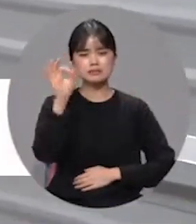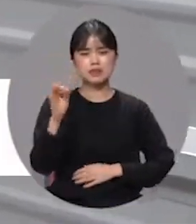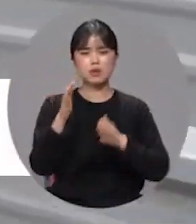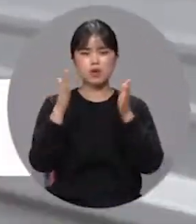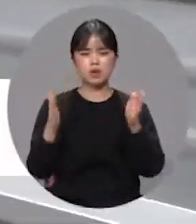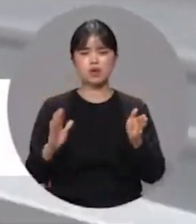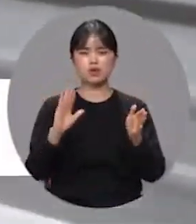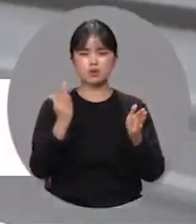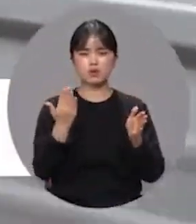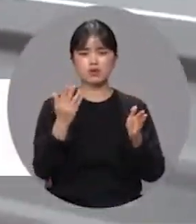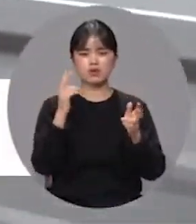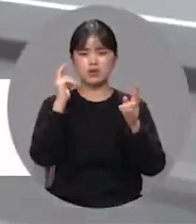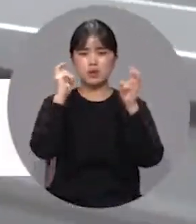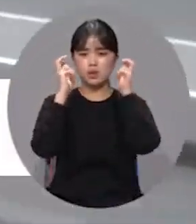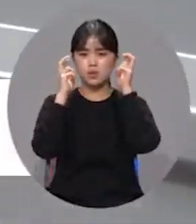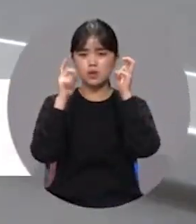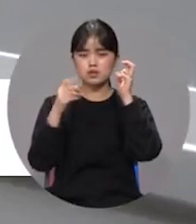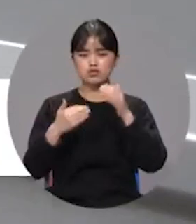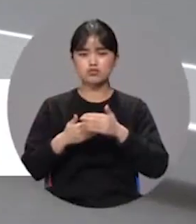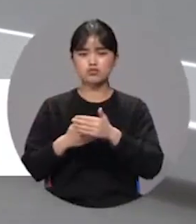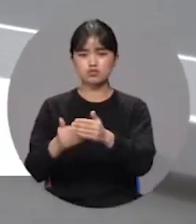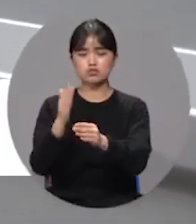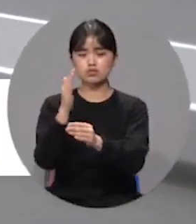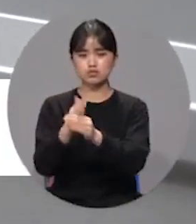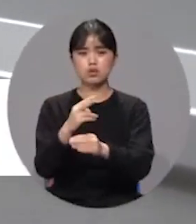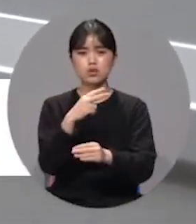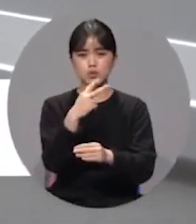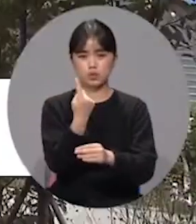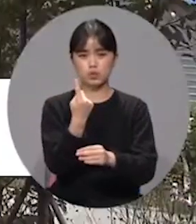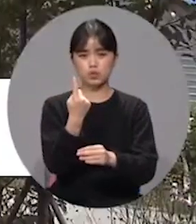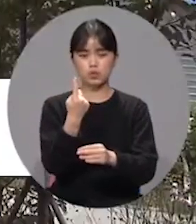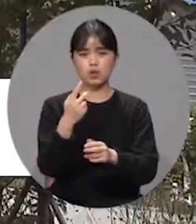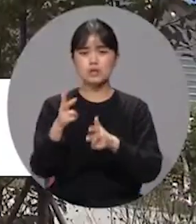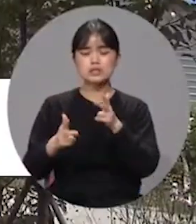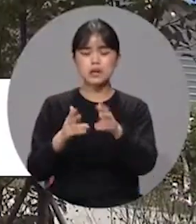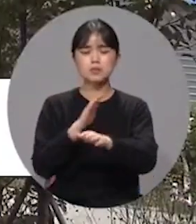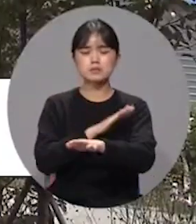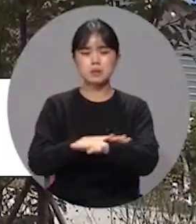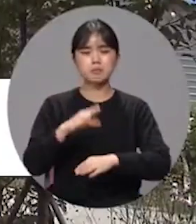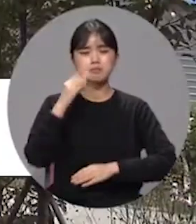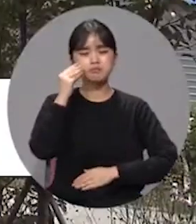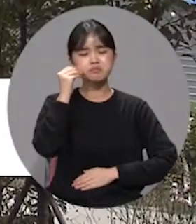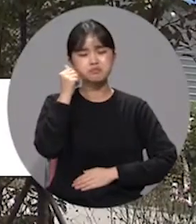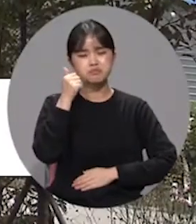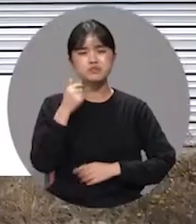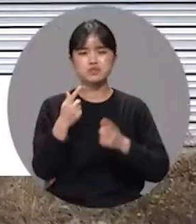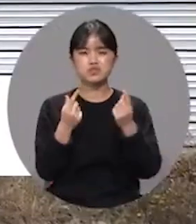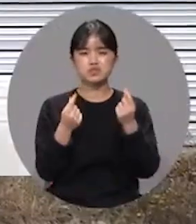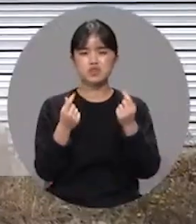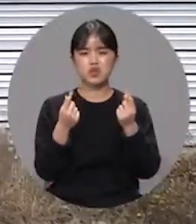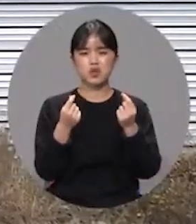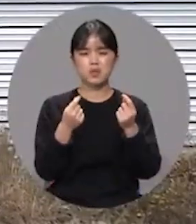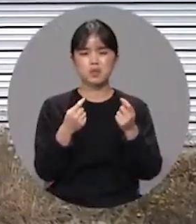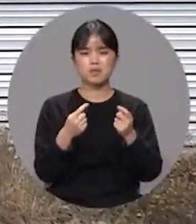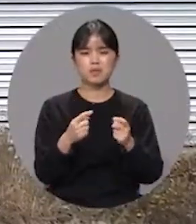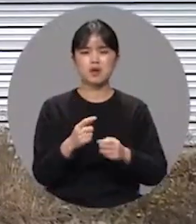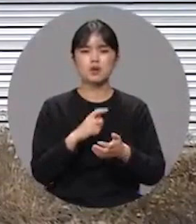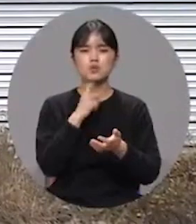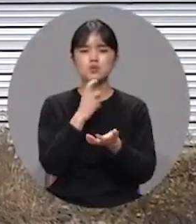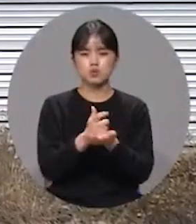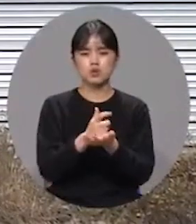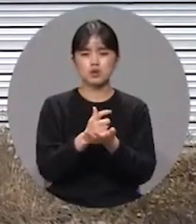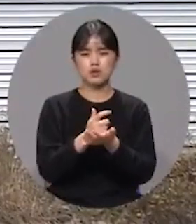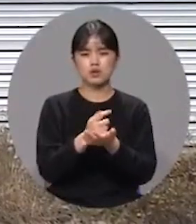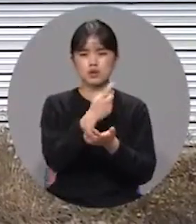건데 업체 측은 수사가 진행 중인 상황에서도 마치 사업이 잘 진행되고 있는 것처럼 피해자들을 현혹해 온 것으로